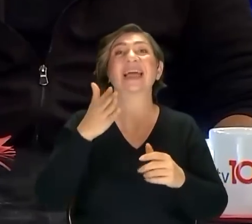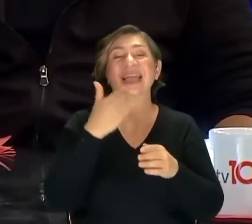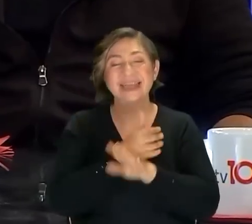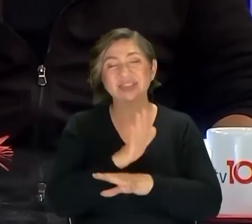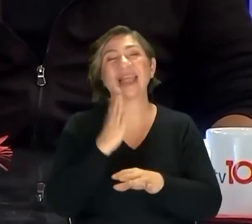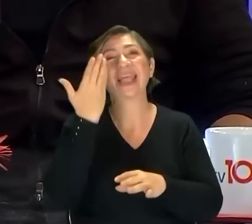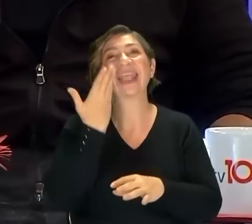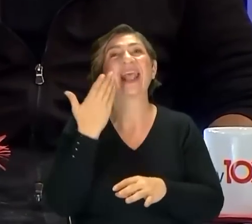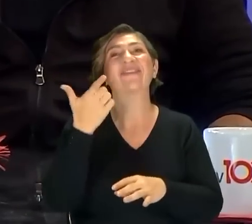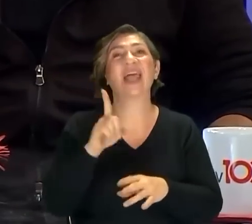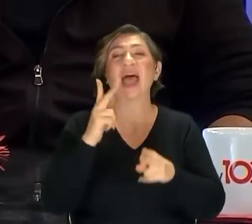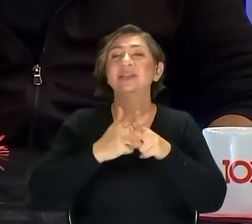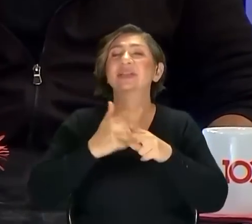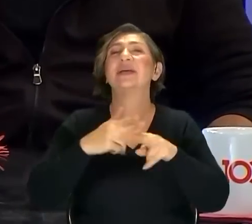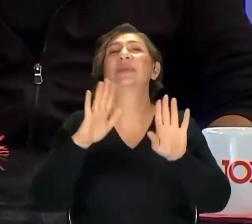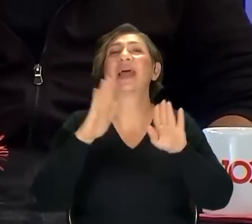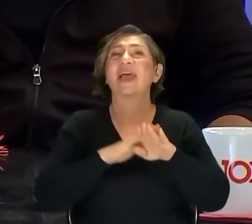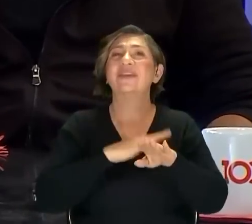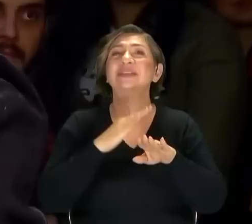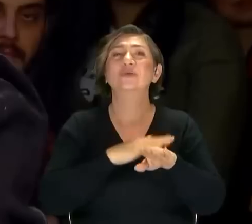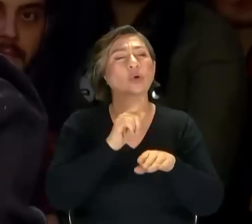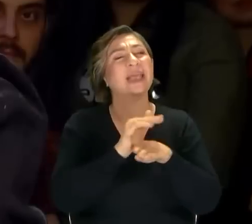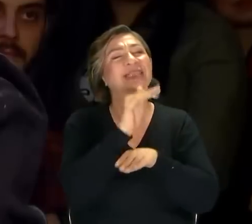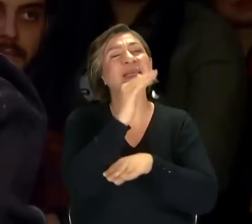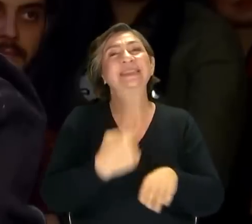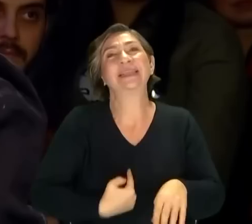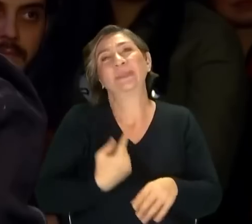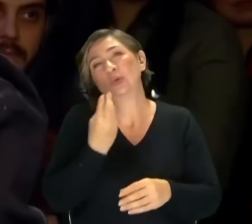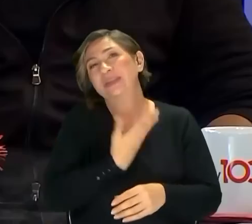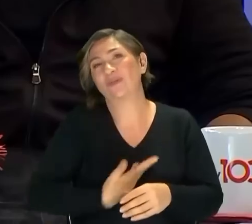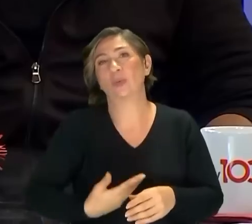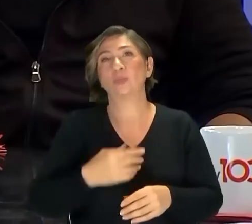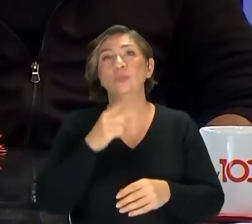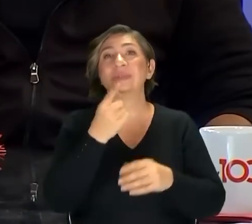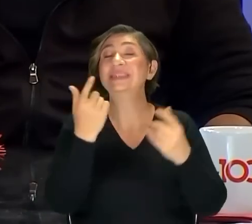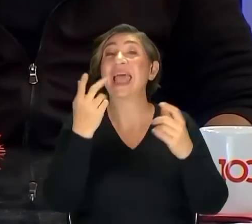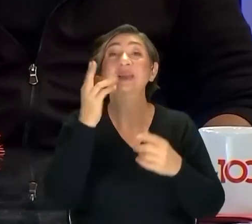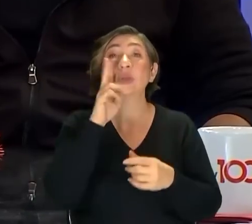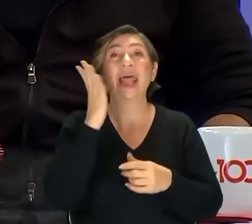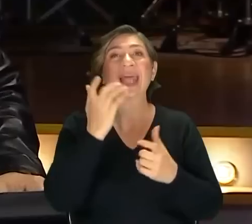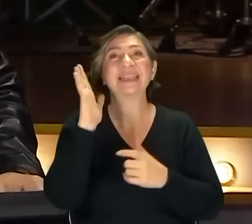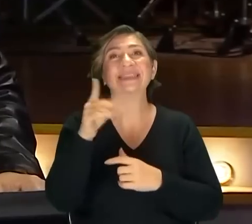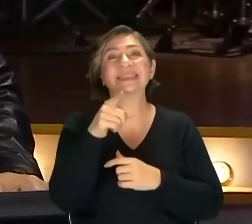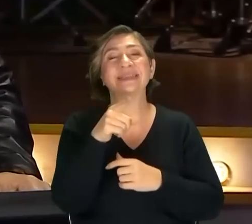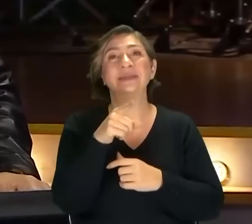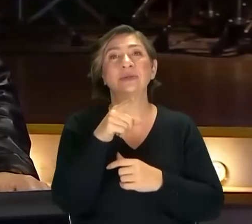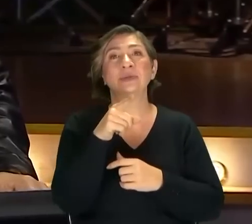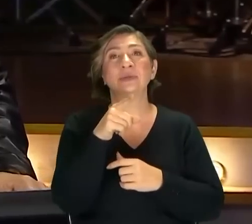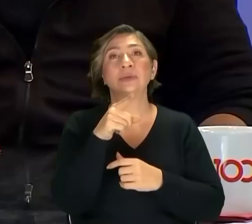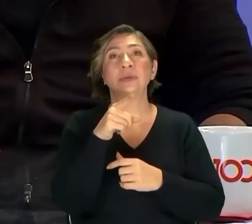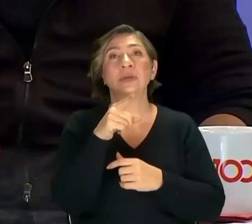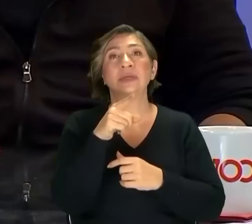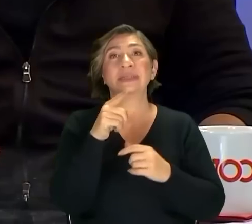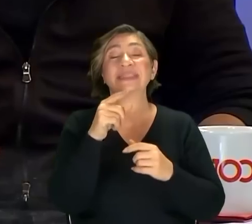evet. Böyle keyifli keyifli, acele etmeden böyle. Orada yaşıyormuş gibi hissettiğimi çok seviyorum. Bunu nerede yaşadınız en son? Bunu en